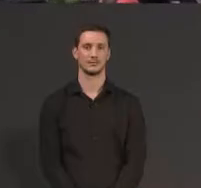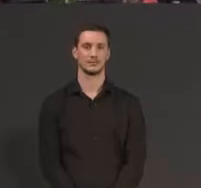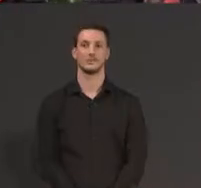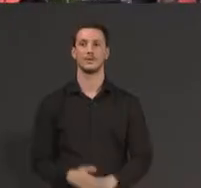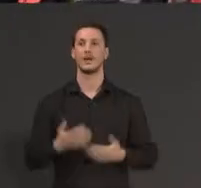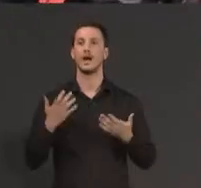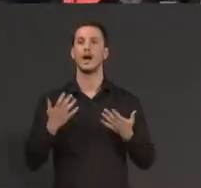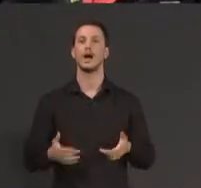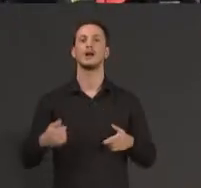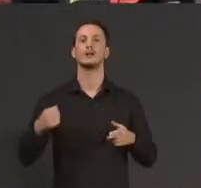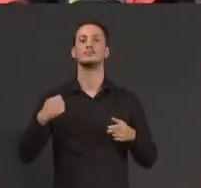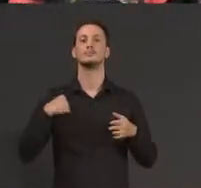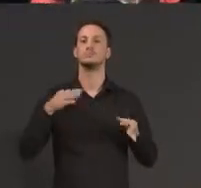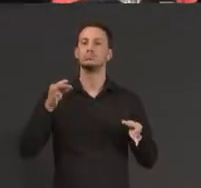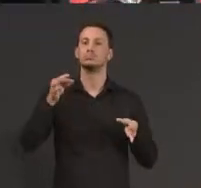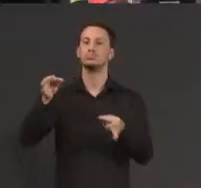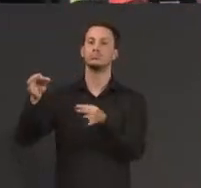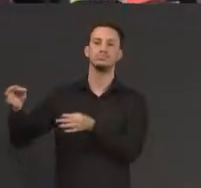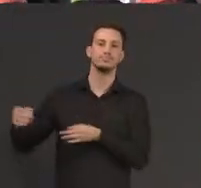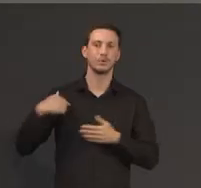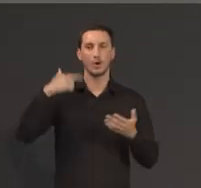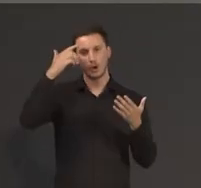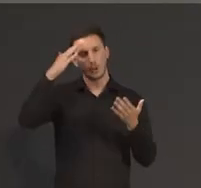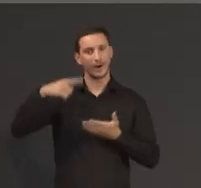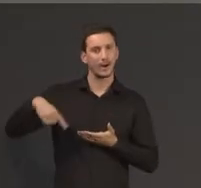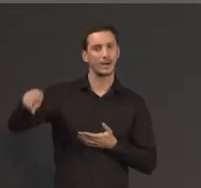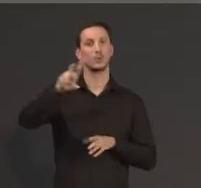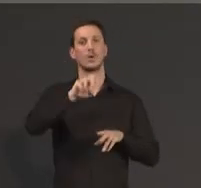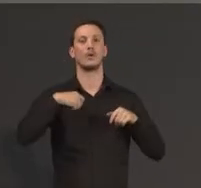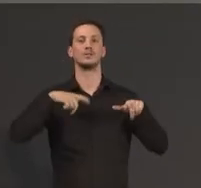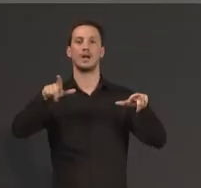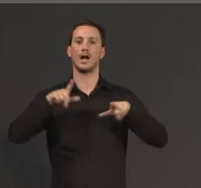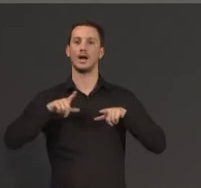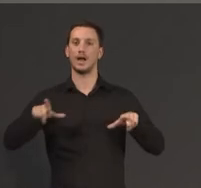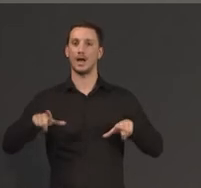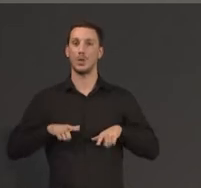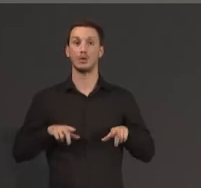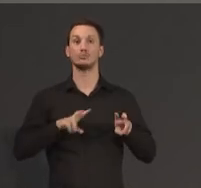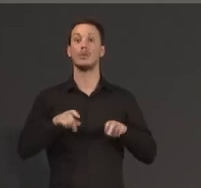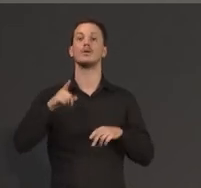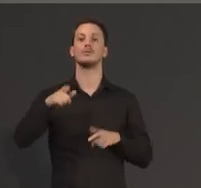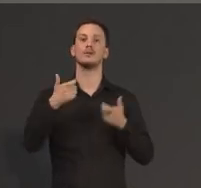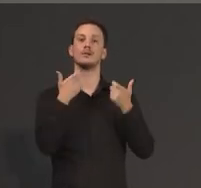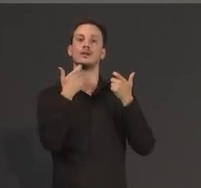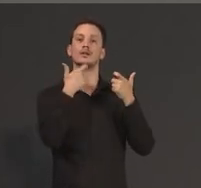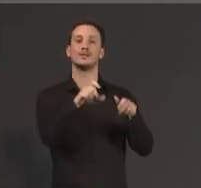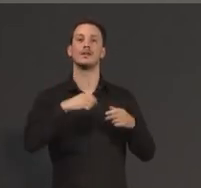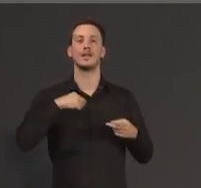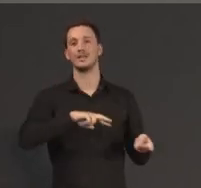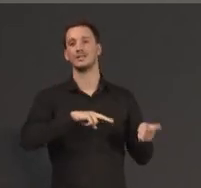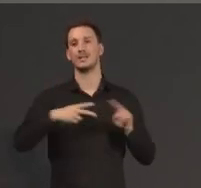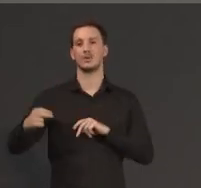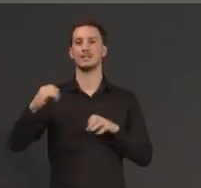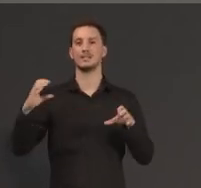Ara lliurarem els diplomes commemoratius als nous graduats i graduades de la Facultat de Traducció